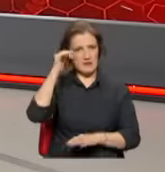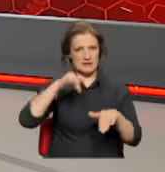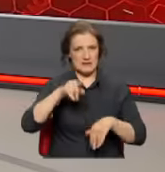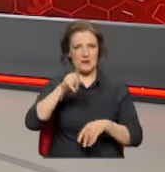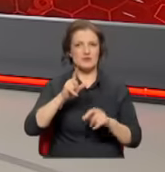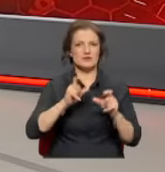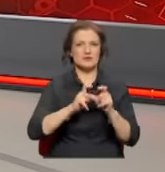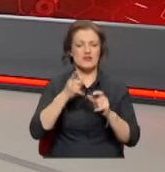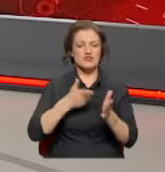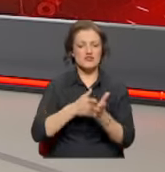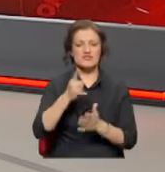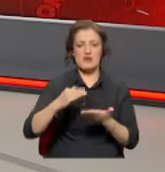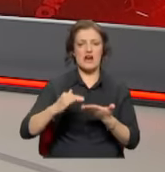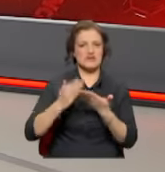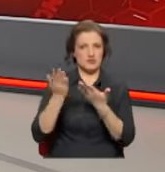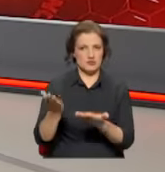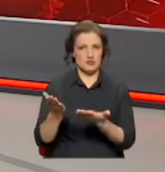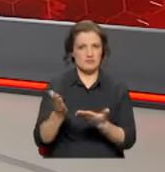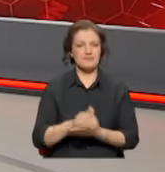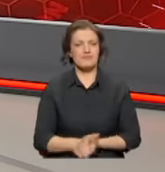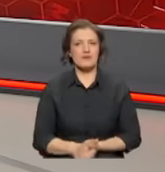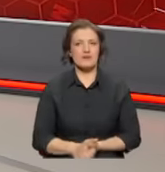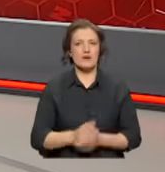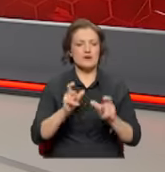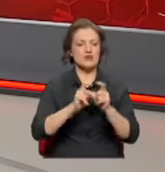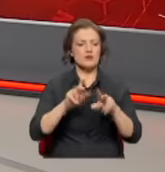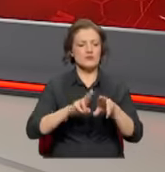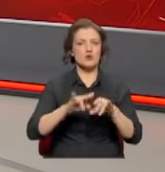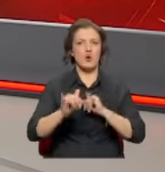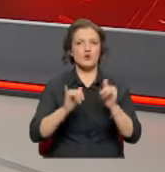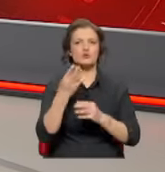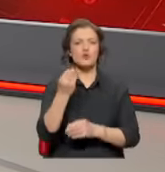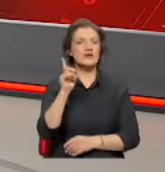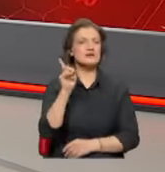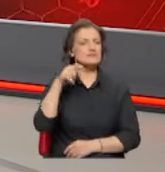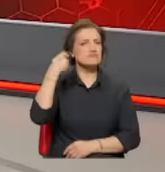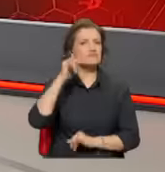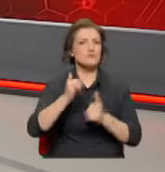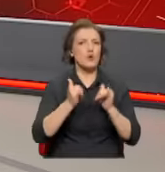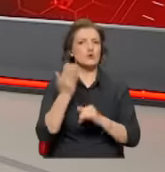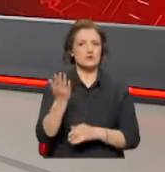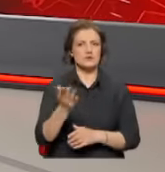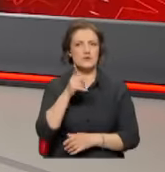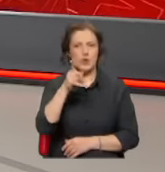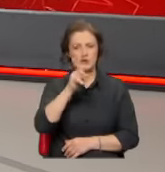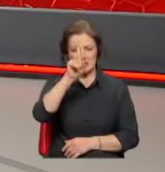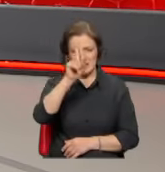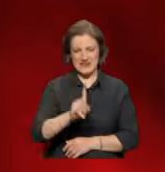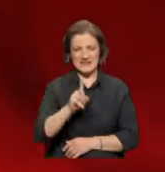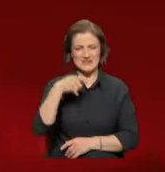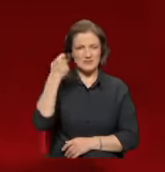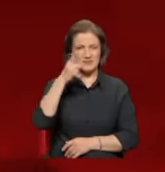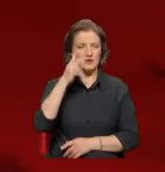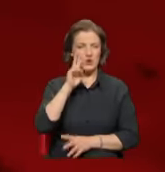Orada Guillaume Cadet, o da çiftçi bir arkadaşımız. Guillaume Cadet oynuyordu, çok iyi bir aktördür. Onun ilk